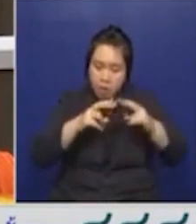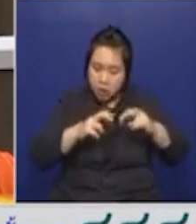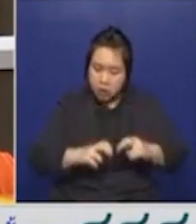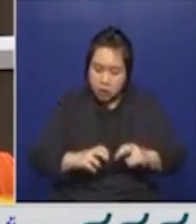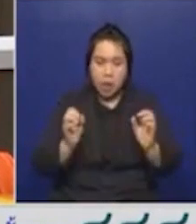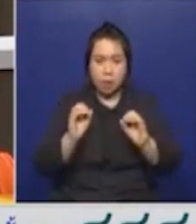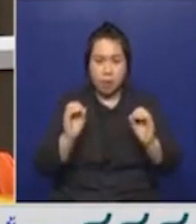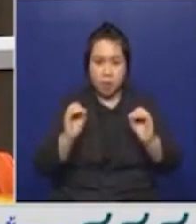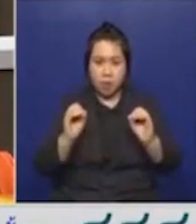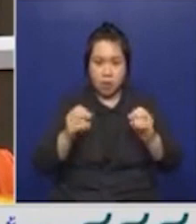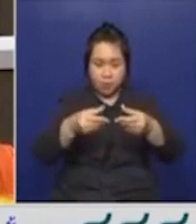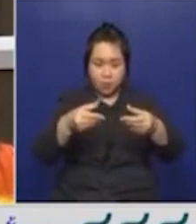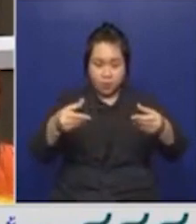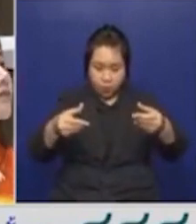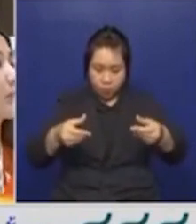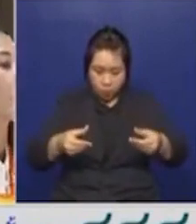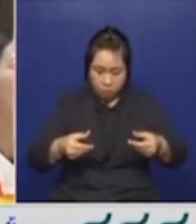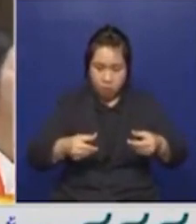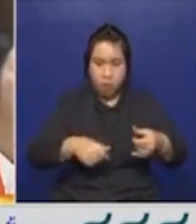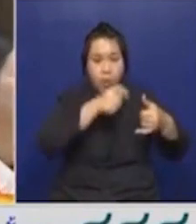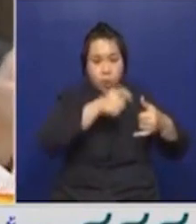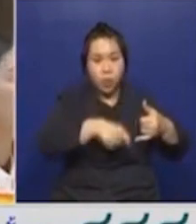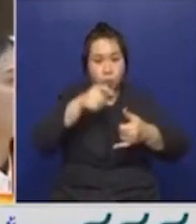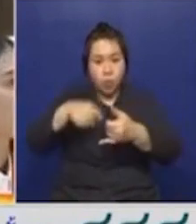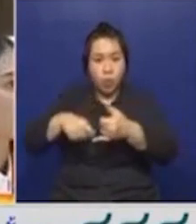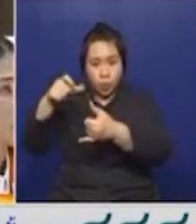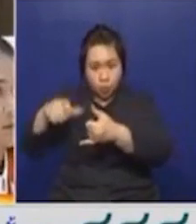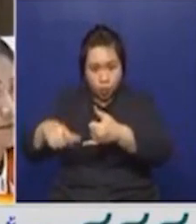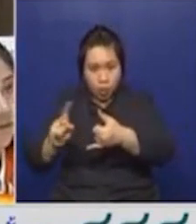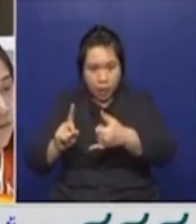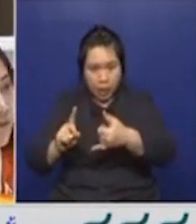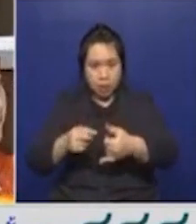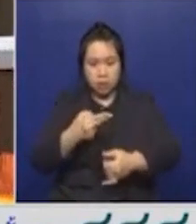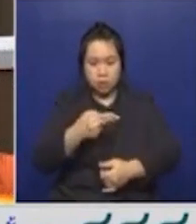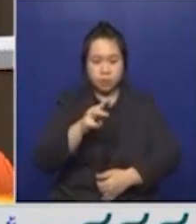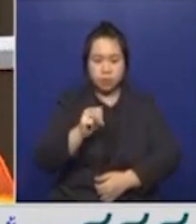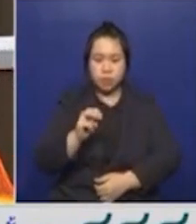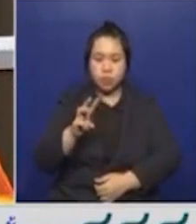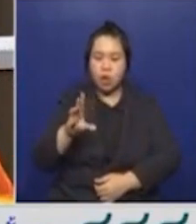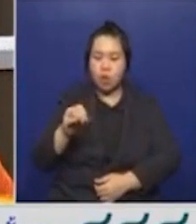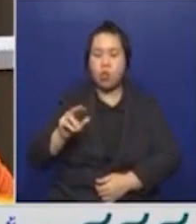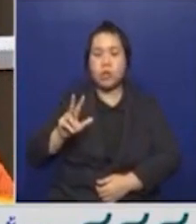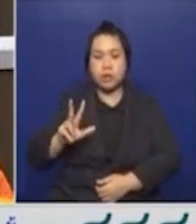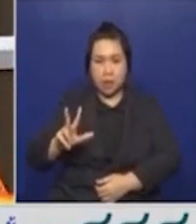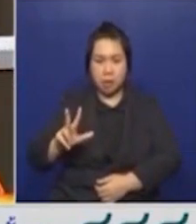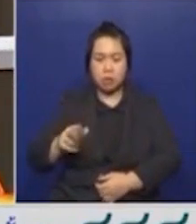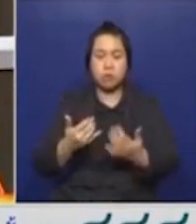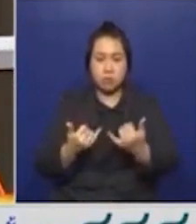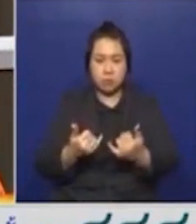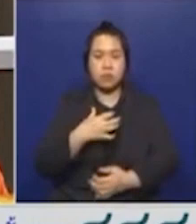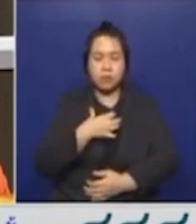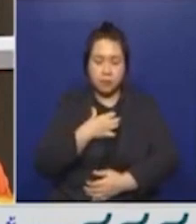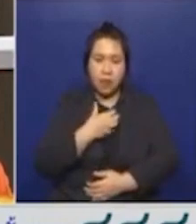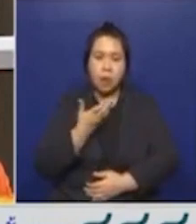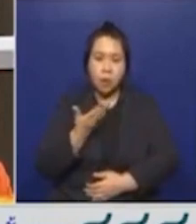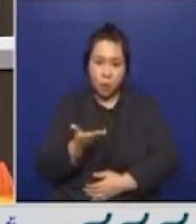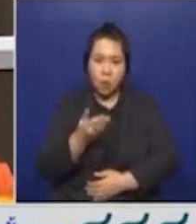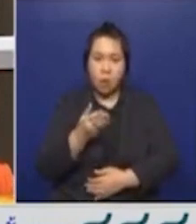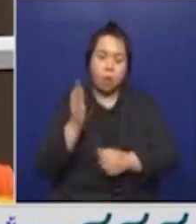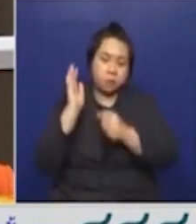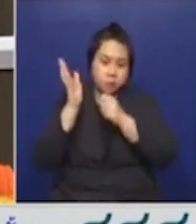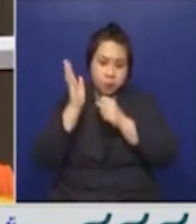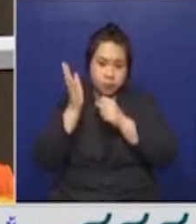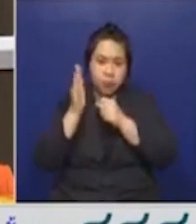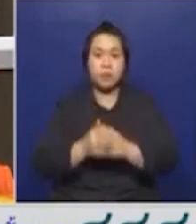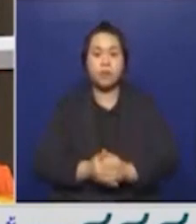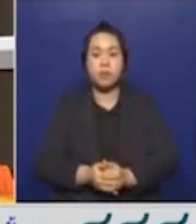ในรายงานชวเลขแยกรายบุคคลนะคะขึ้นต้นมาก็เป็นหมวดที่ 3เลยดิฉันอยากจะใช้พื้นที่โรงนี้อภิปราย